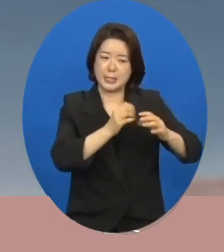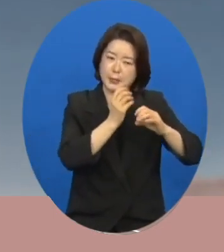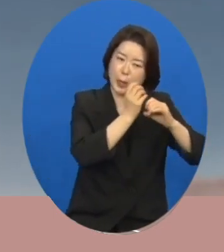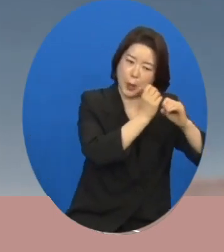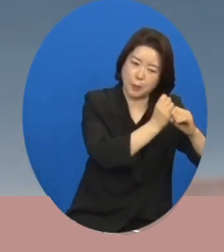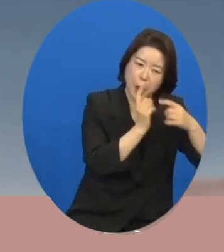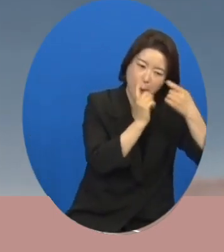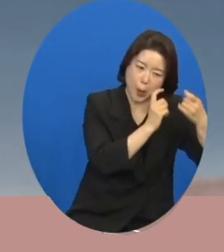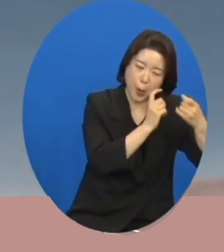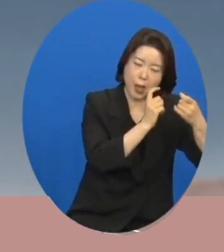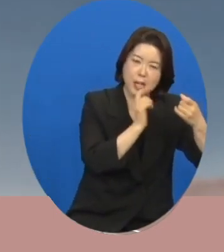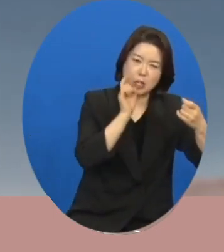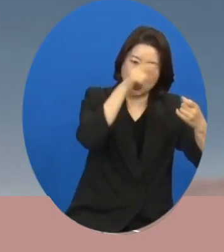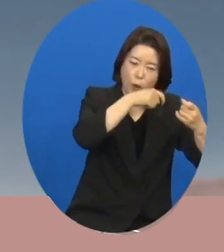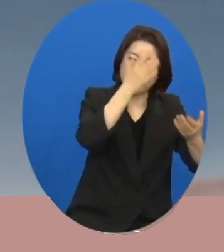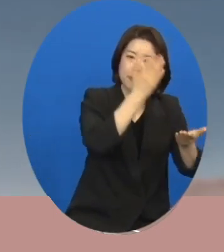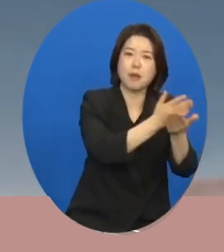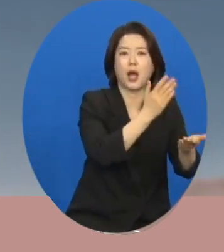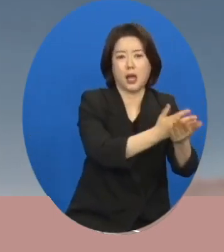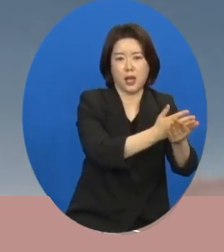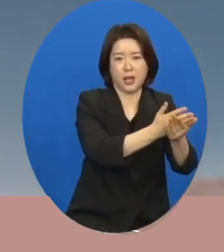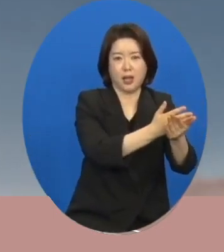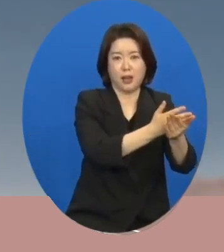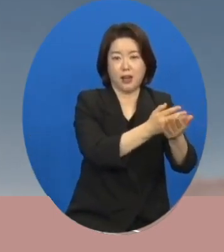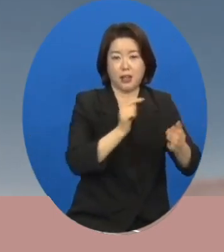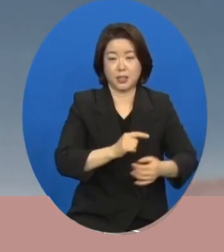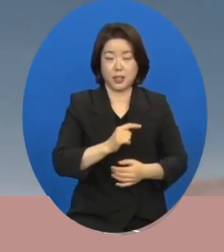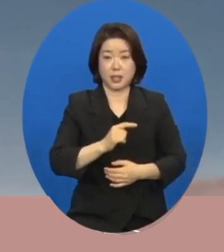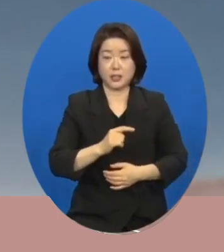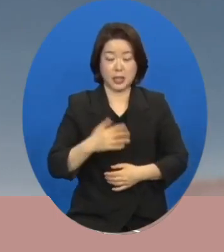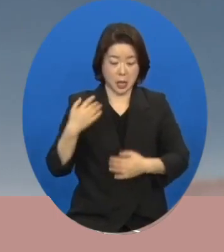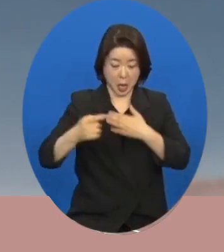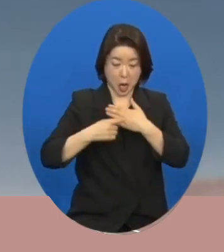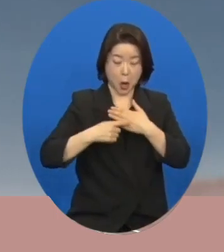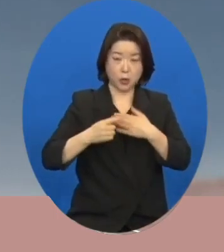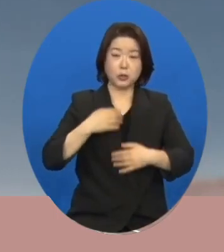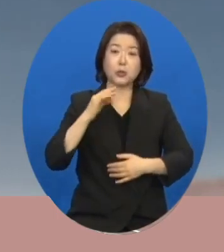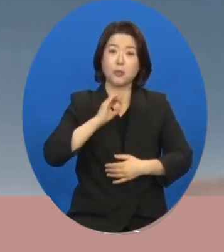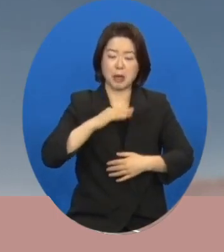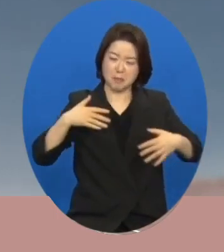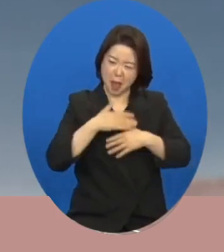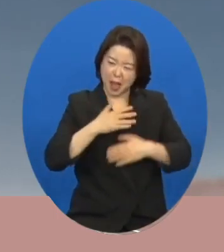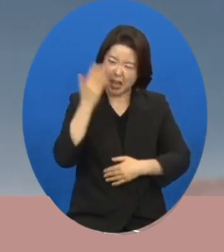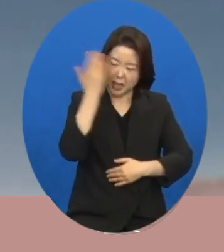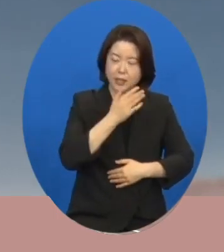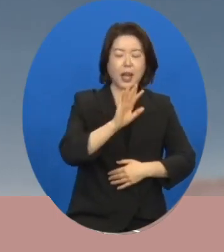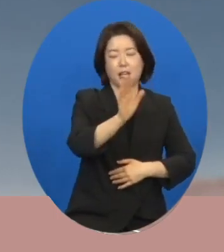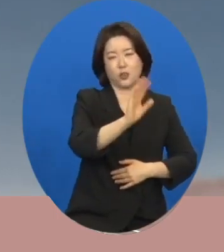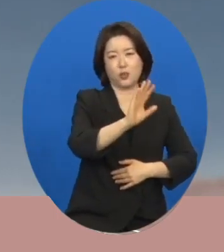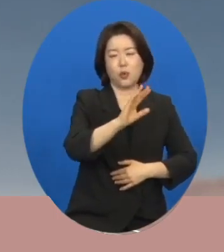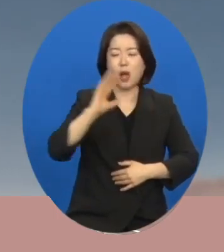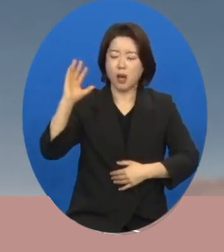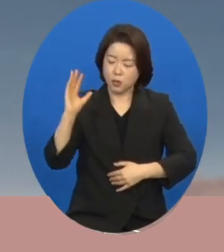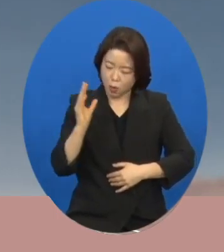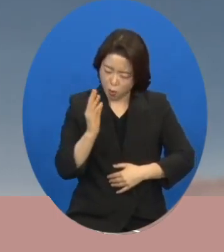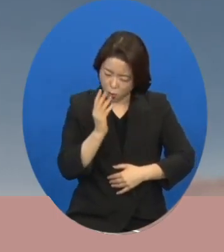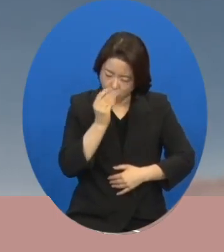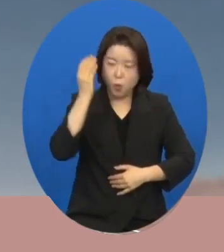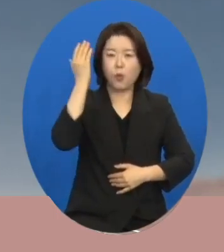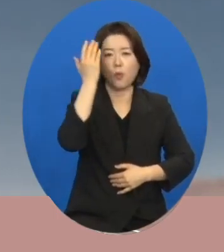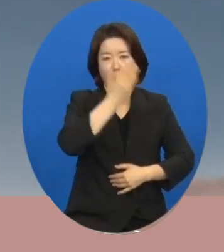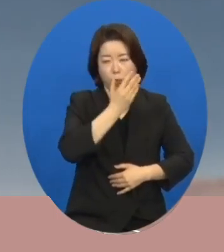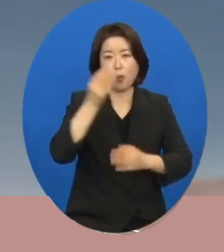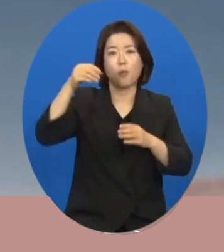않도록 하라는 것입니다 근데 이것은 단지 청결이 아니라 겉으로만 깨끗한 것이 아니라 순결을 포함합니다 순결은